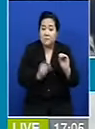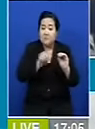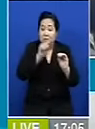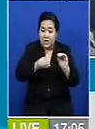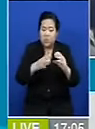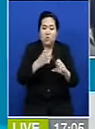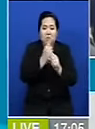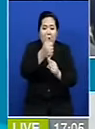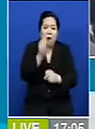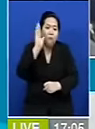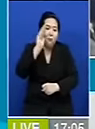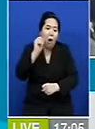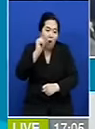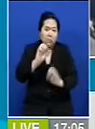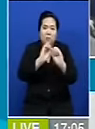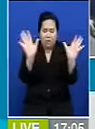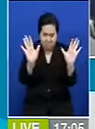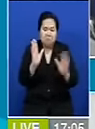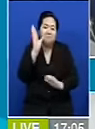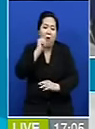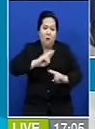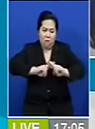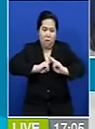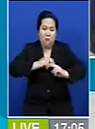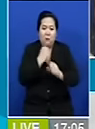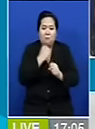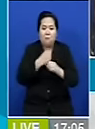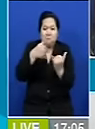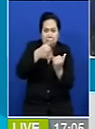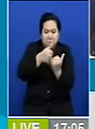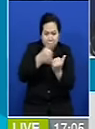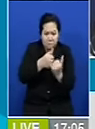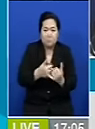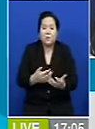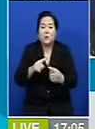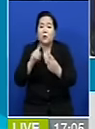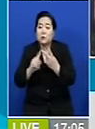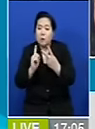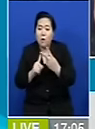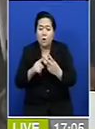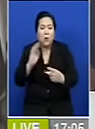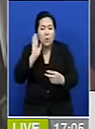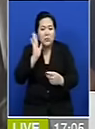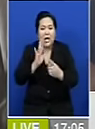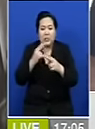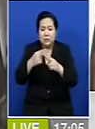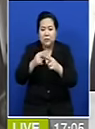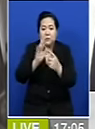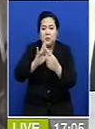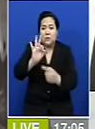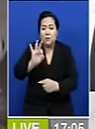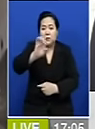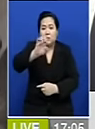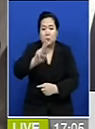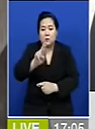แท้ๆของเด็กนี่แหละครับโดยยังไม่ได้มีหลักฐานใดที่บ่งชี้ว่านายเฟิร์สหรือว่าผู้ต้องหาคนแรกเป็นคนที่ลงมือทำหรือว่